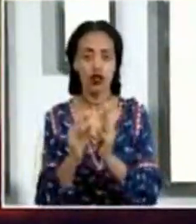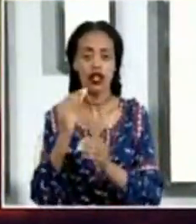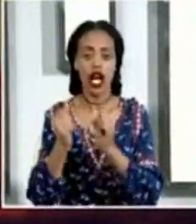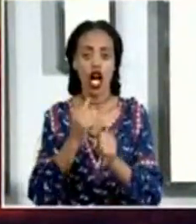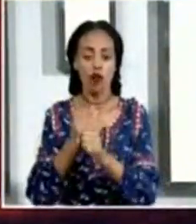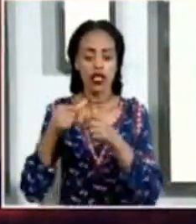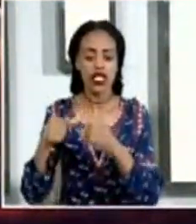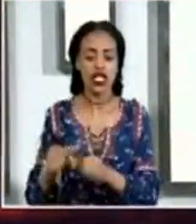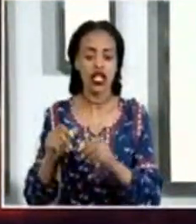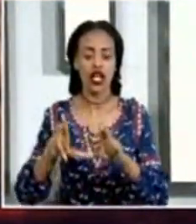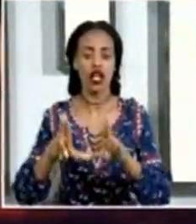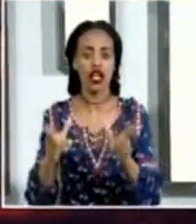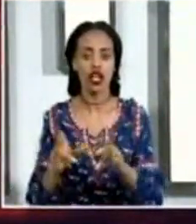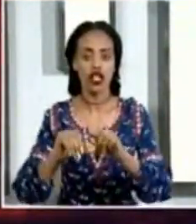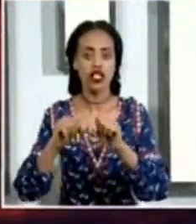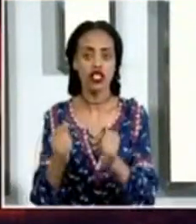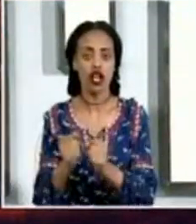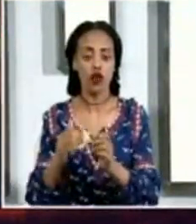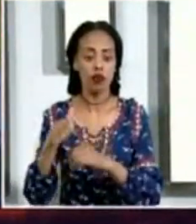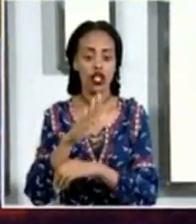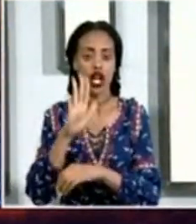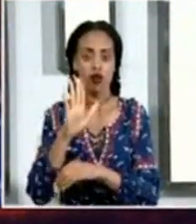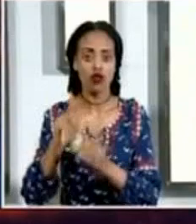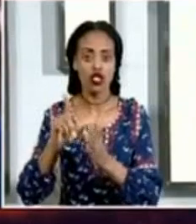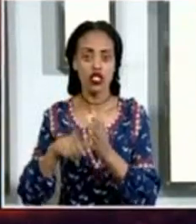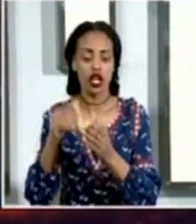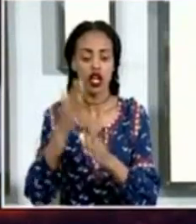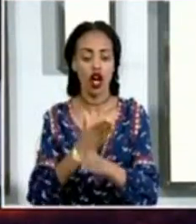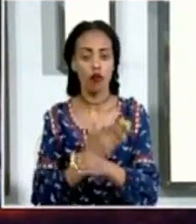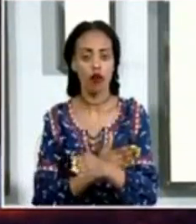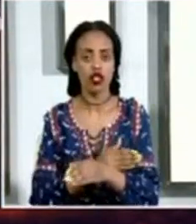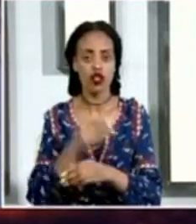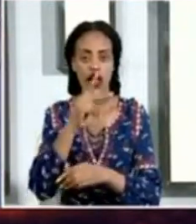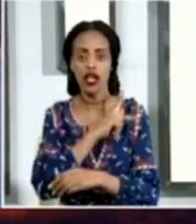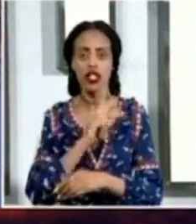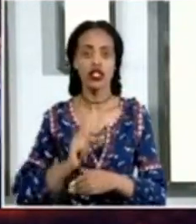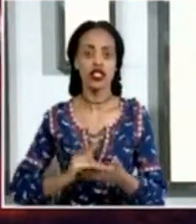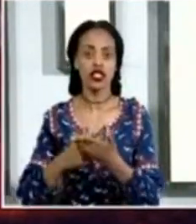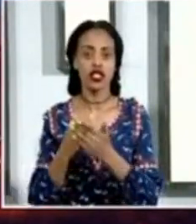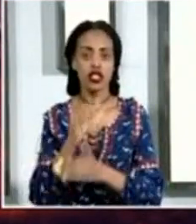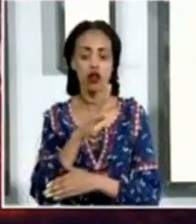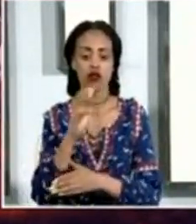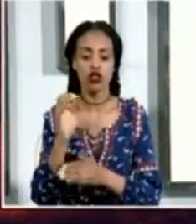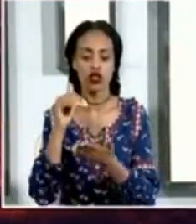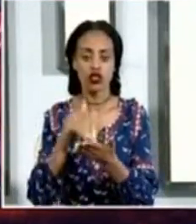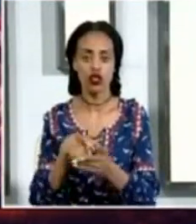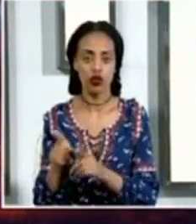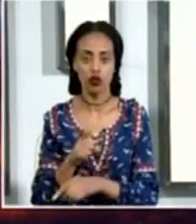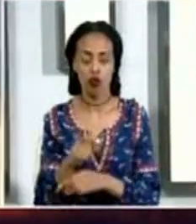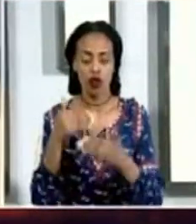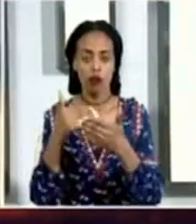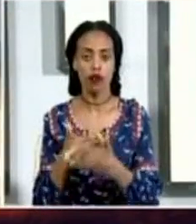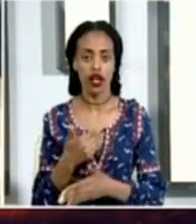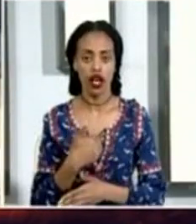ንዓመታት ዝዘለቐ ሪከርድ ዶኹዓኹ ዓቢላን ብልዕሊ 5 ሴኮንድ ኣመሓይሻን ንግስቲ ኣትሌቲክስ ዓለም 5,000 ሜትሮ ክትከውን በቒዕ